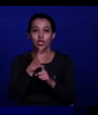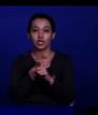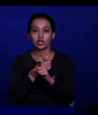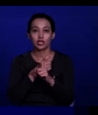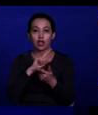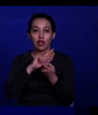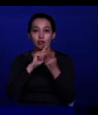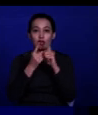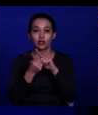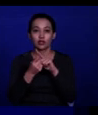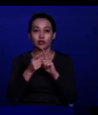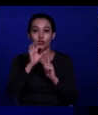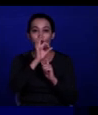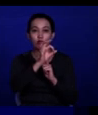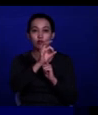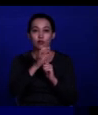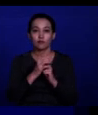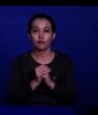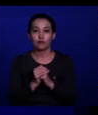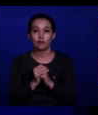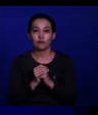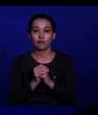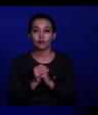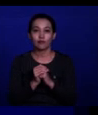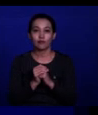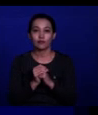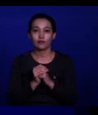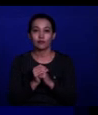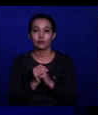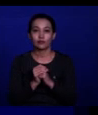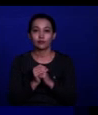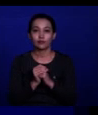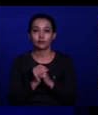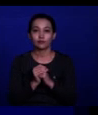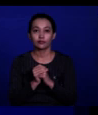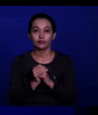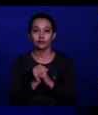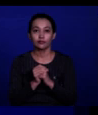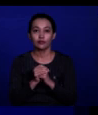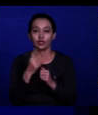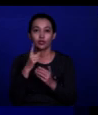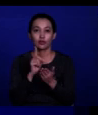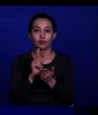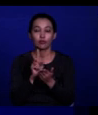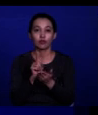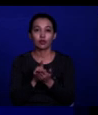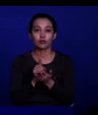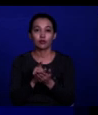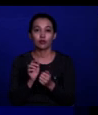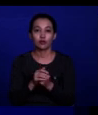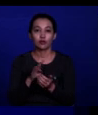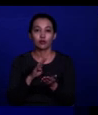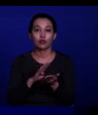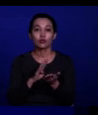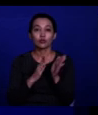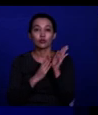o'rniga 0 ni qo'yib, ifodaning qiymatini topishingiz kerak bo'ladi. Keyingi topshirig'imiz